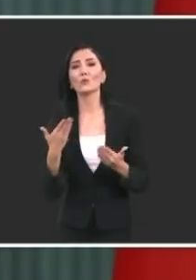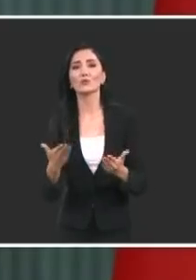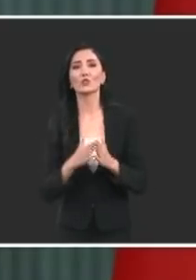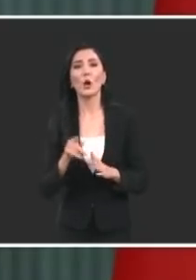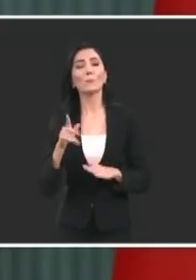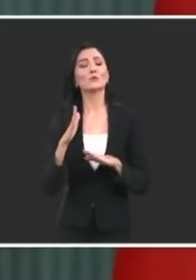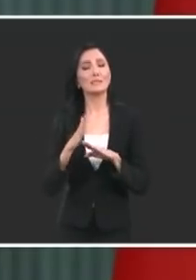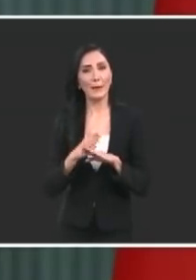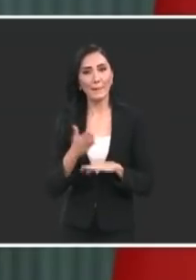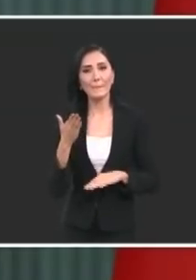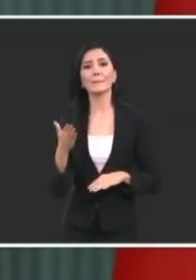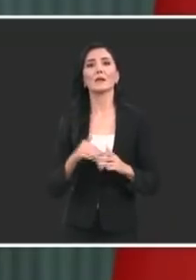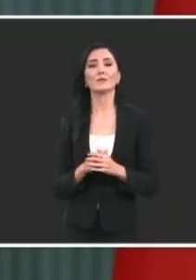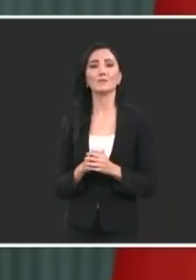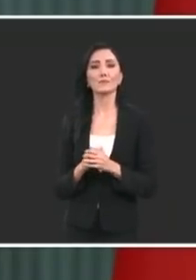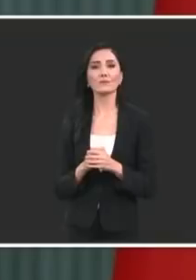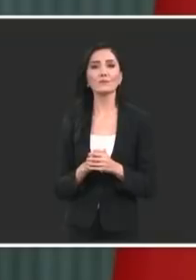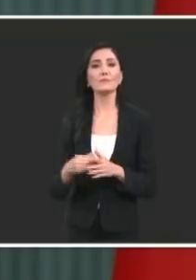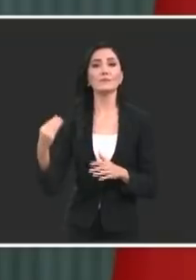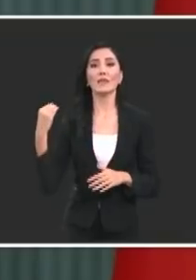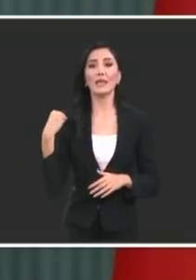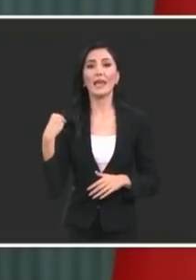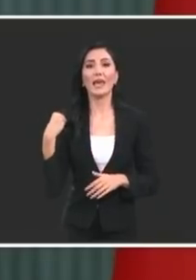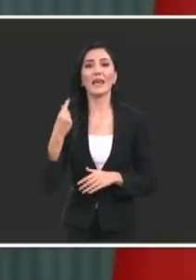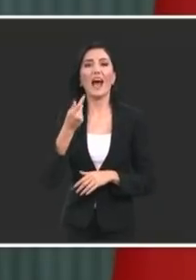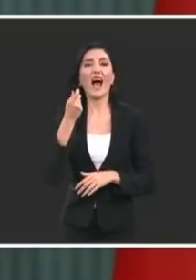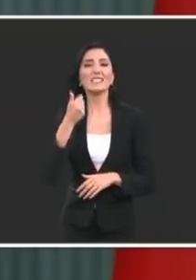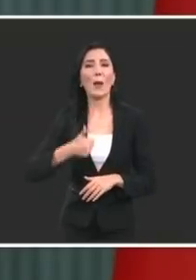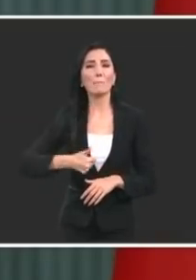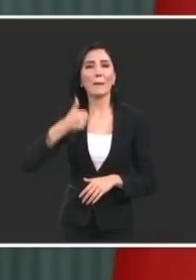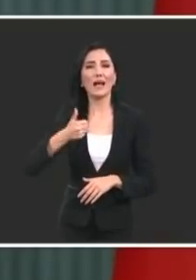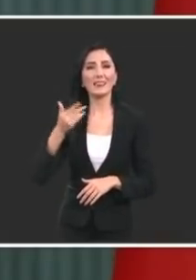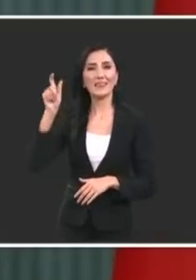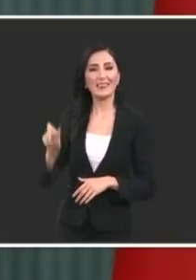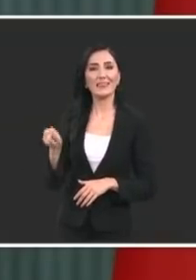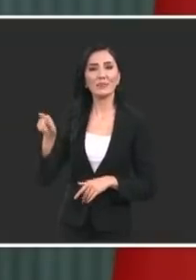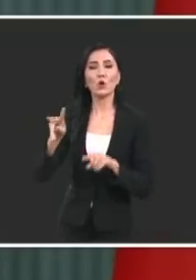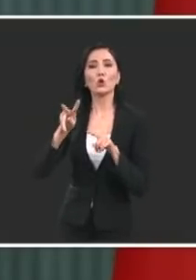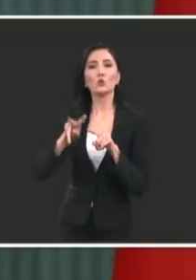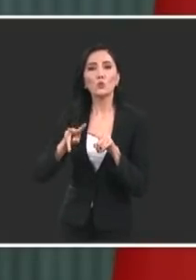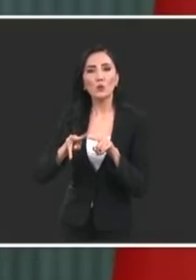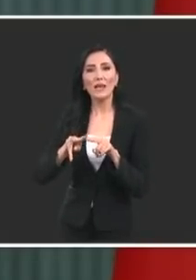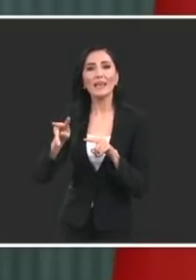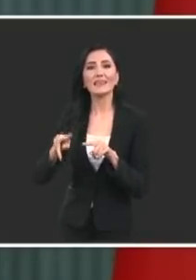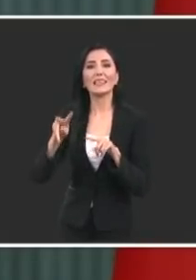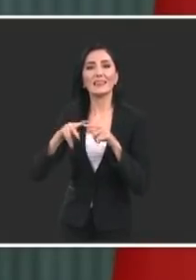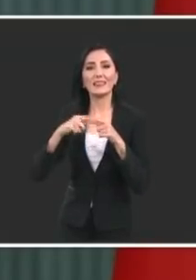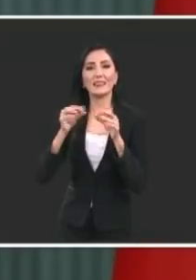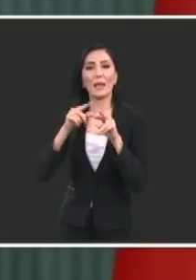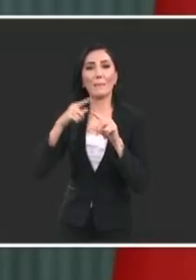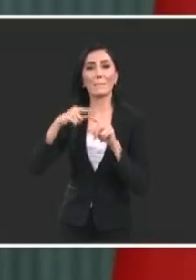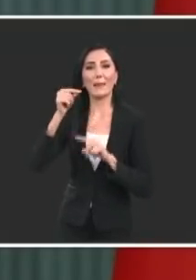bu vesileyle yeni Hazine ve maliye bakanımız Nurettin nebati